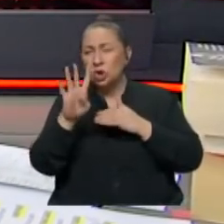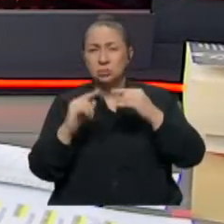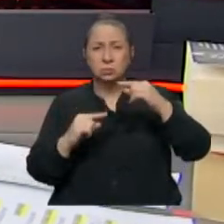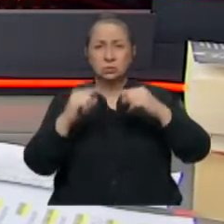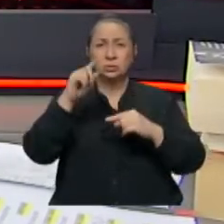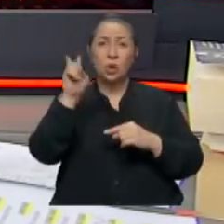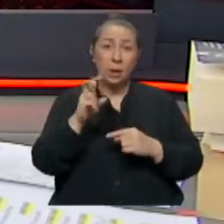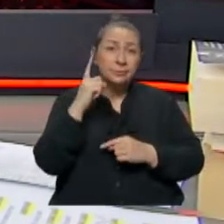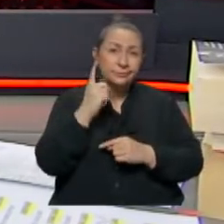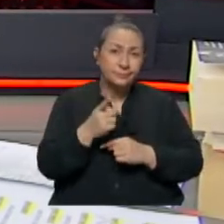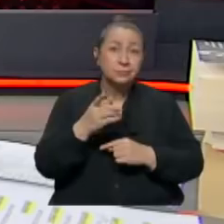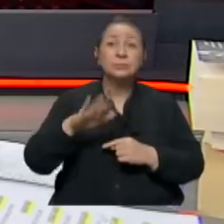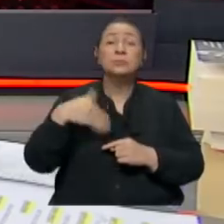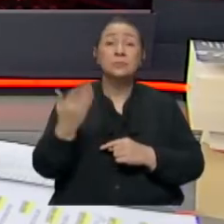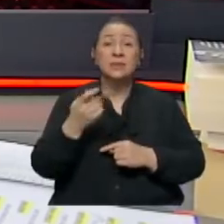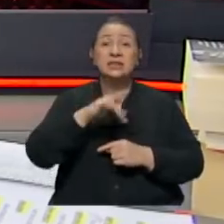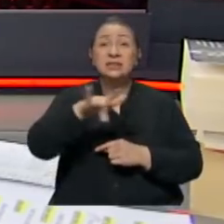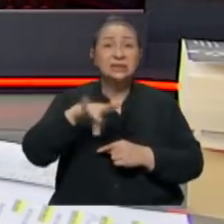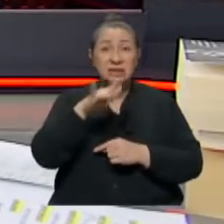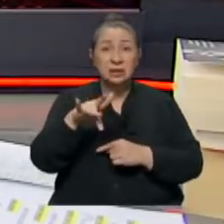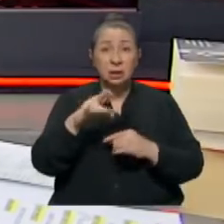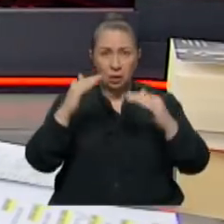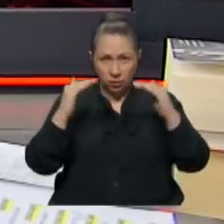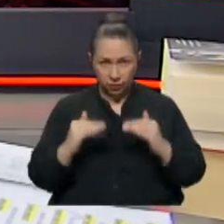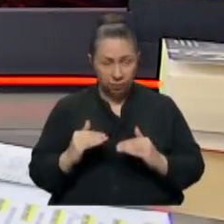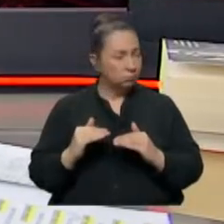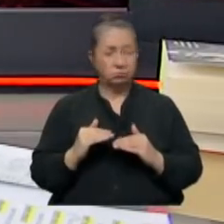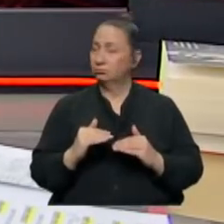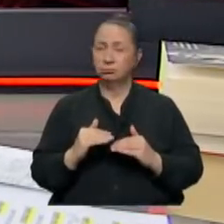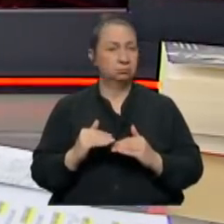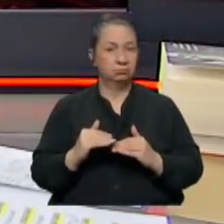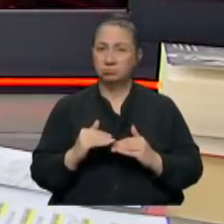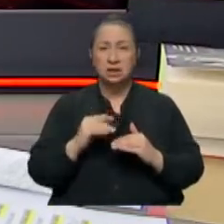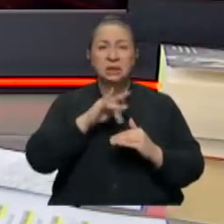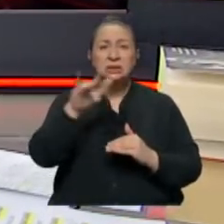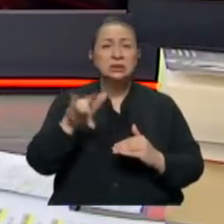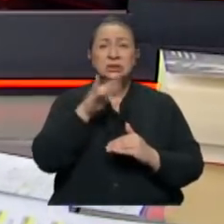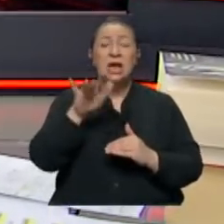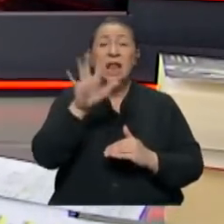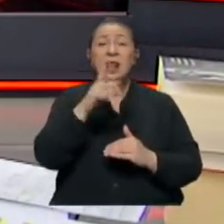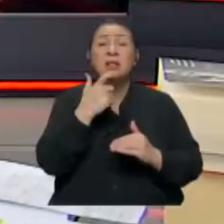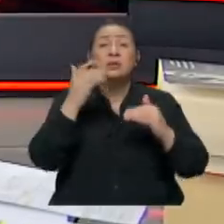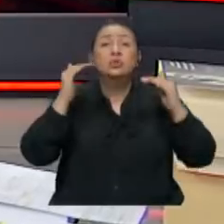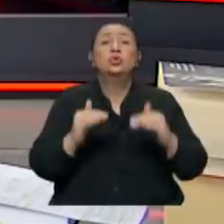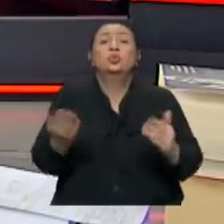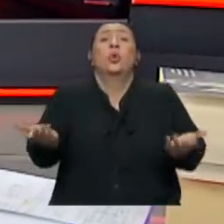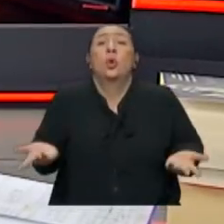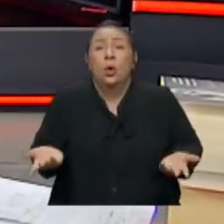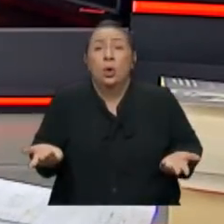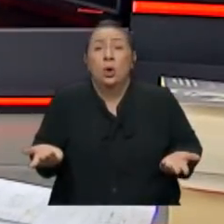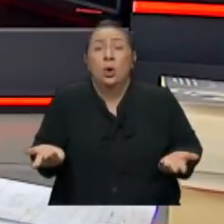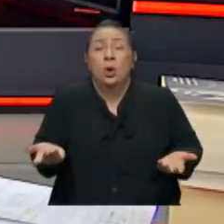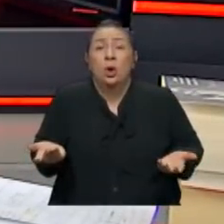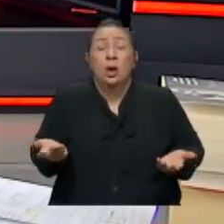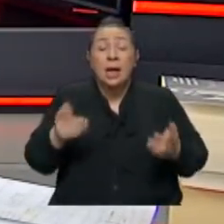arasında bir yere geldi dolar sonra işsizlik azaldı mı ayaz Ali işsizlik zaten 50 yıldır azalmadı